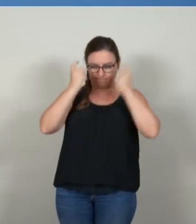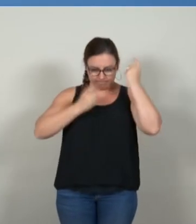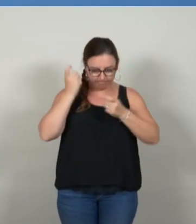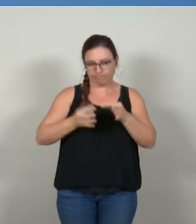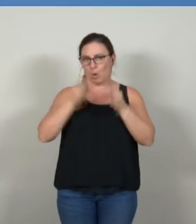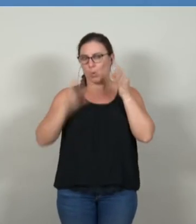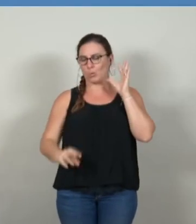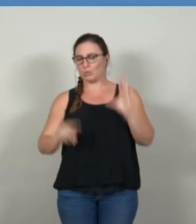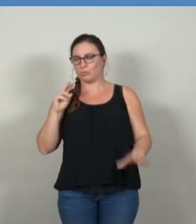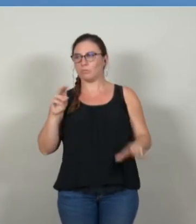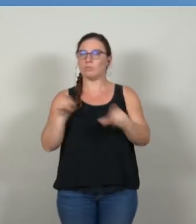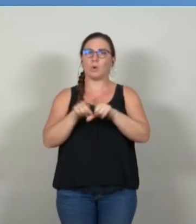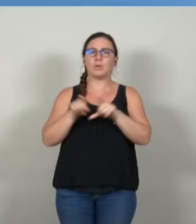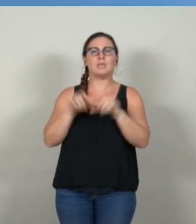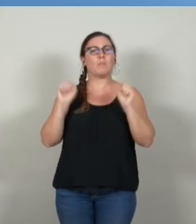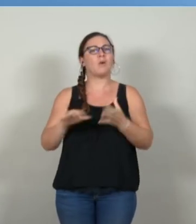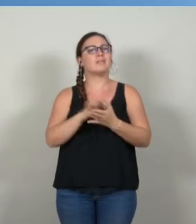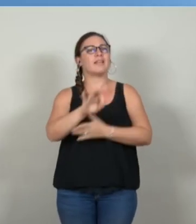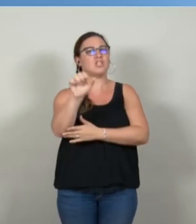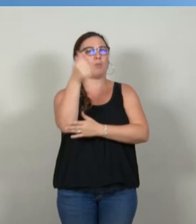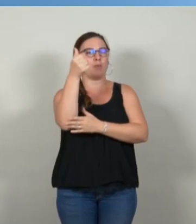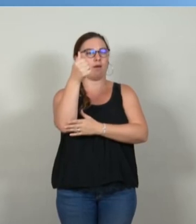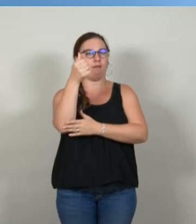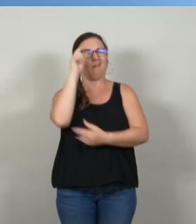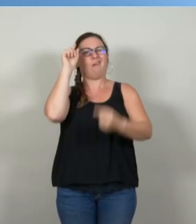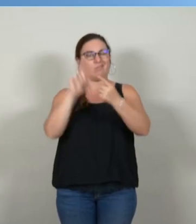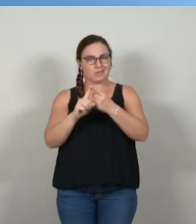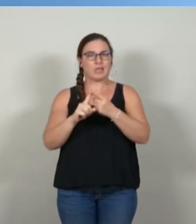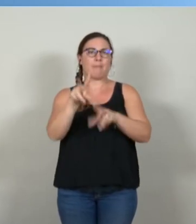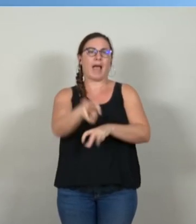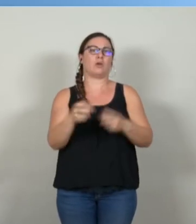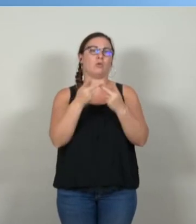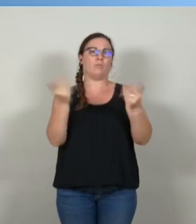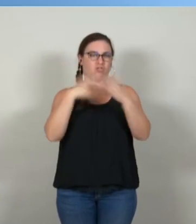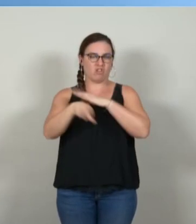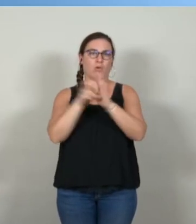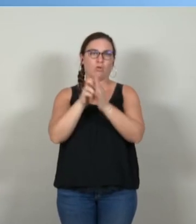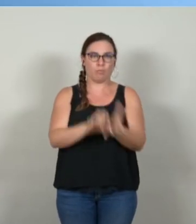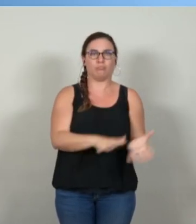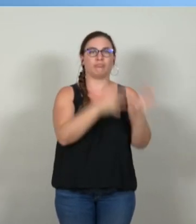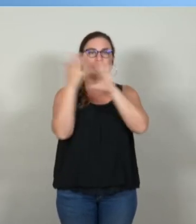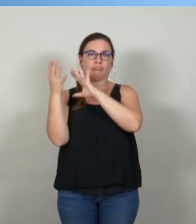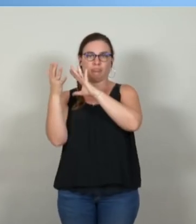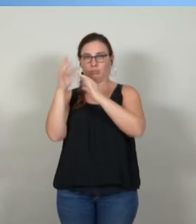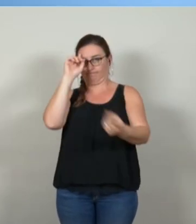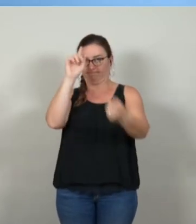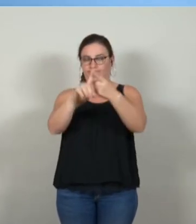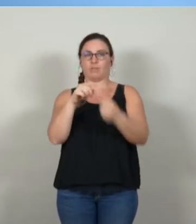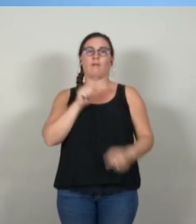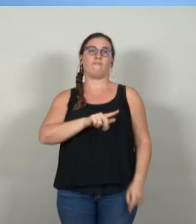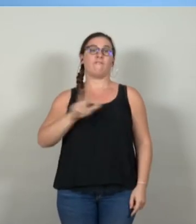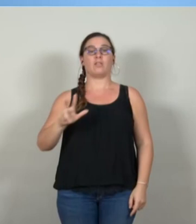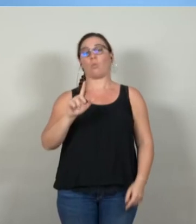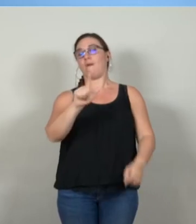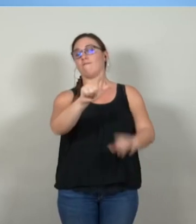conclusions et de formaliser une première stratégie pour le développement de l'agriculture urbaine à Grenoble sur un horizon 2023-2026